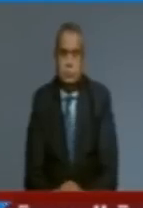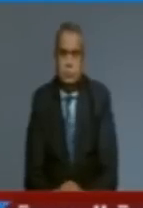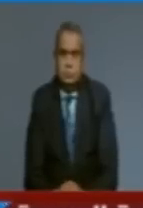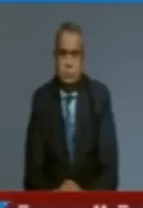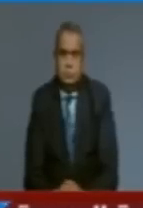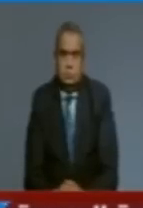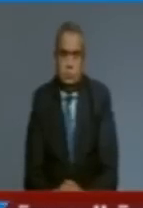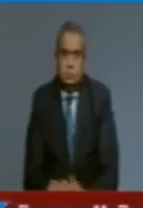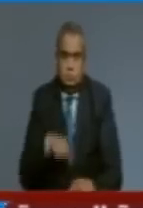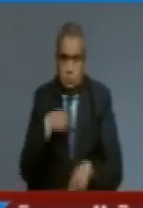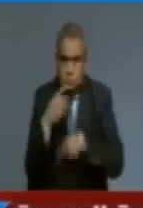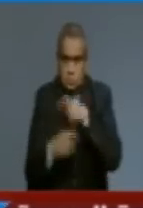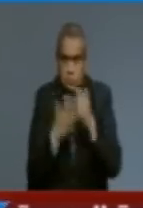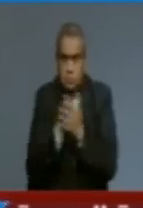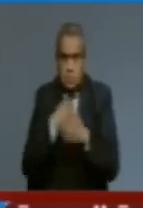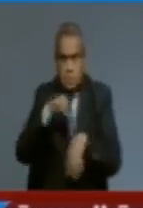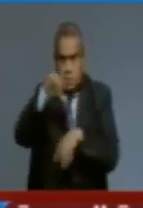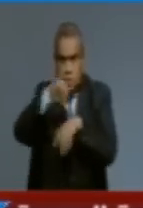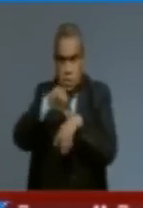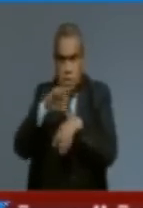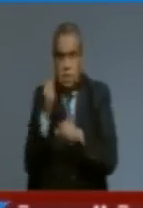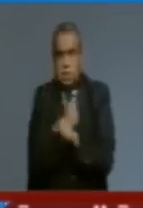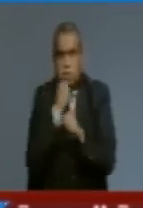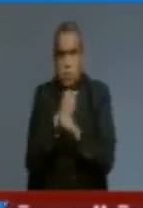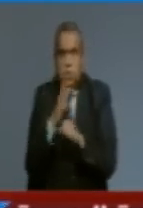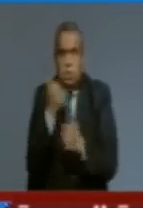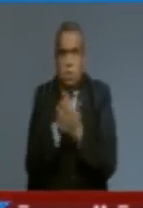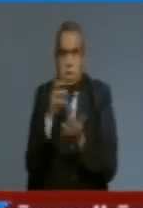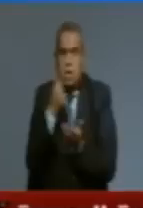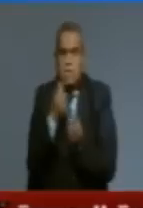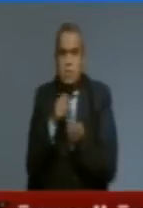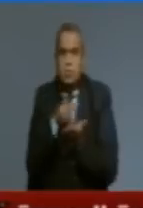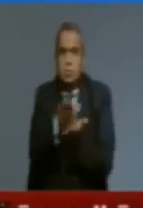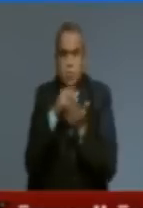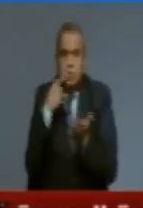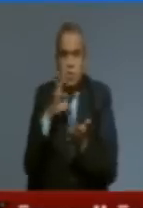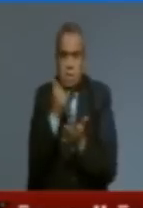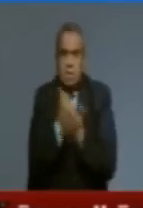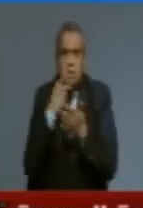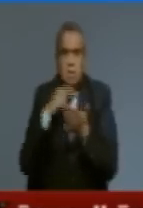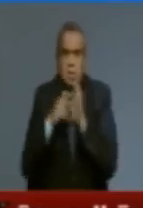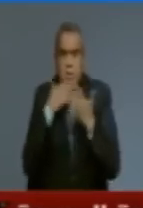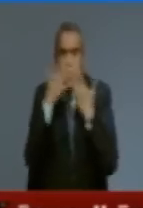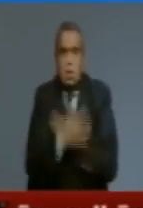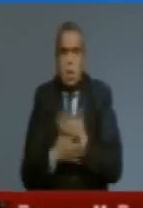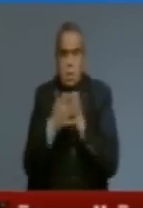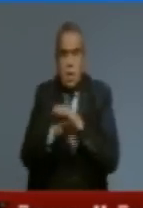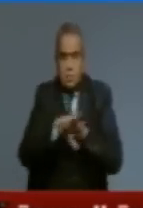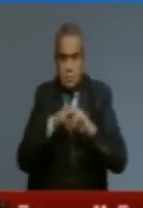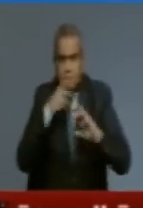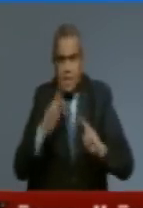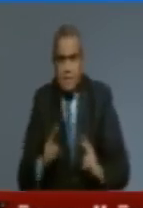لديه قدرات لادخار الموارد لتهيئة المشاريع البنيوية